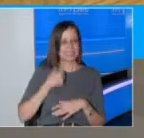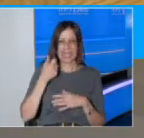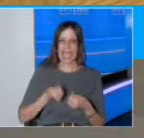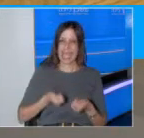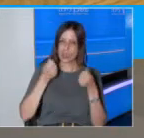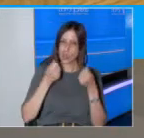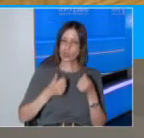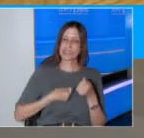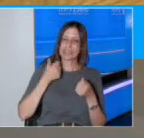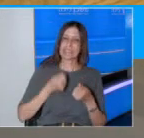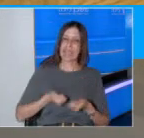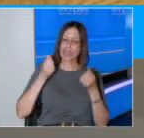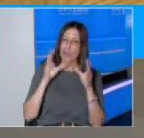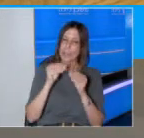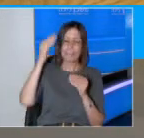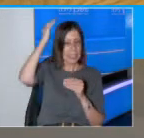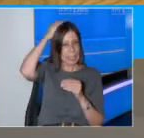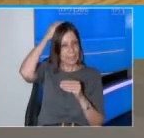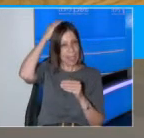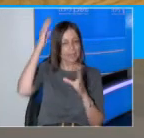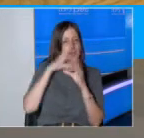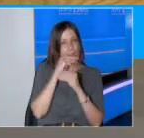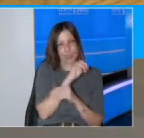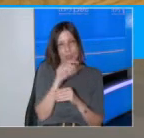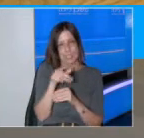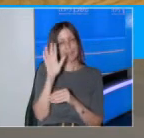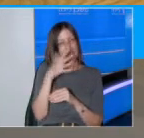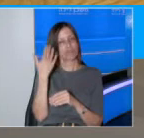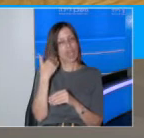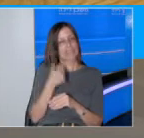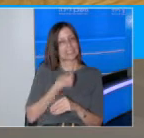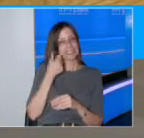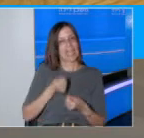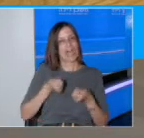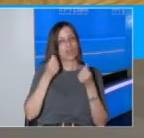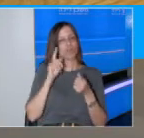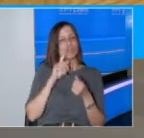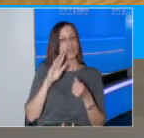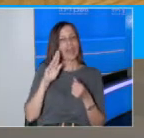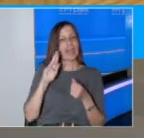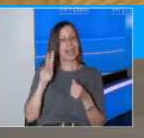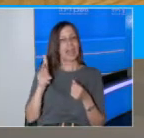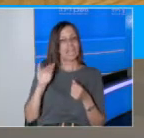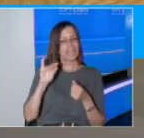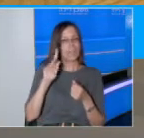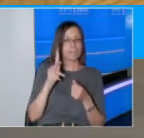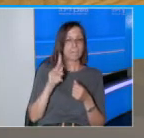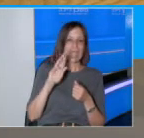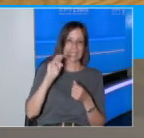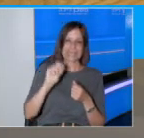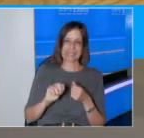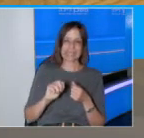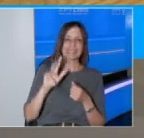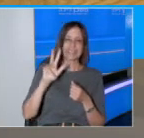שר חינוך חובש כיפה, דיברו על הנושא הזה, לאחר מכן גם כשהיה שר חינוך בשם רפי פרץ, גם חובש כיפה. היום לא